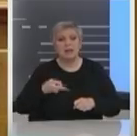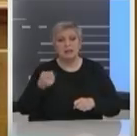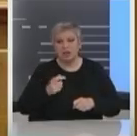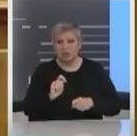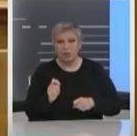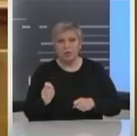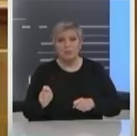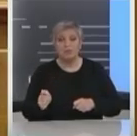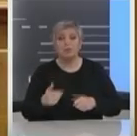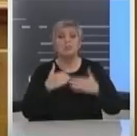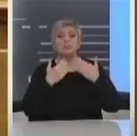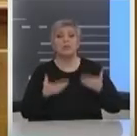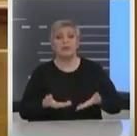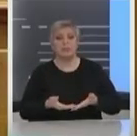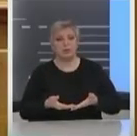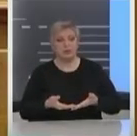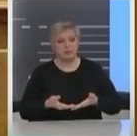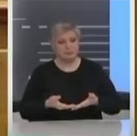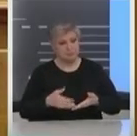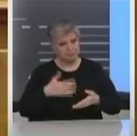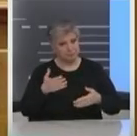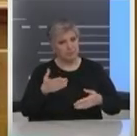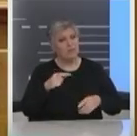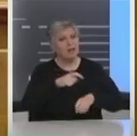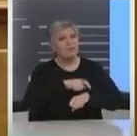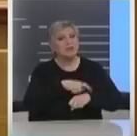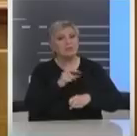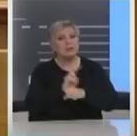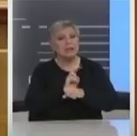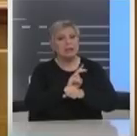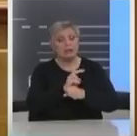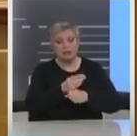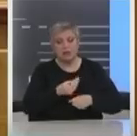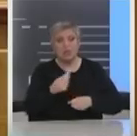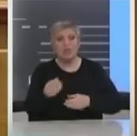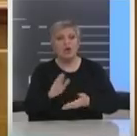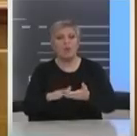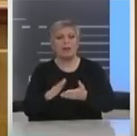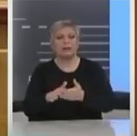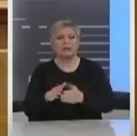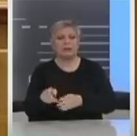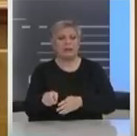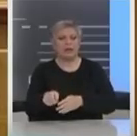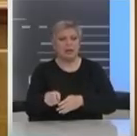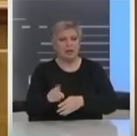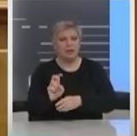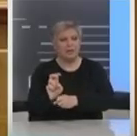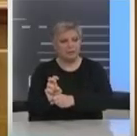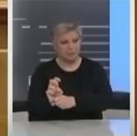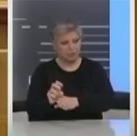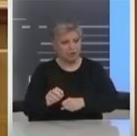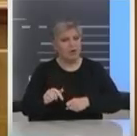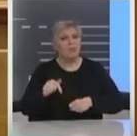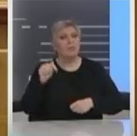ανυπολιψίας σας, καταθέτω στα πρακτικά της Βουλής δύο έγγραφα τα οποία ανέδειξε και ο